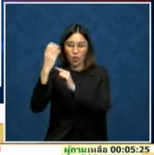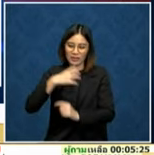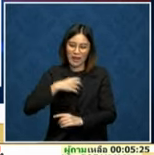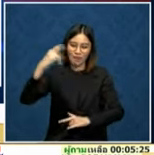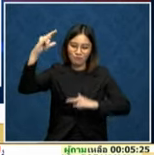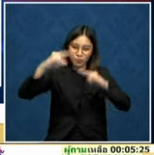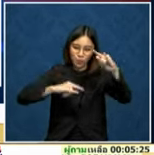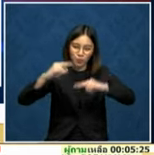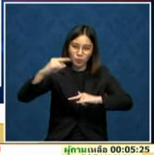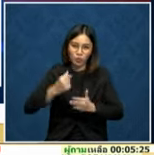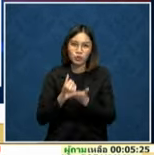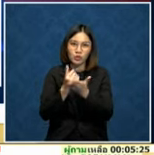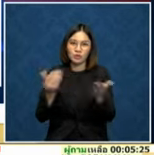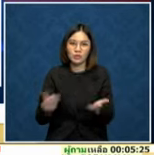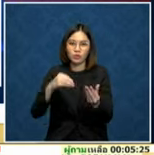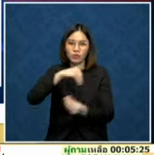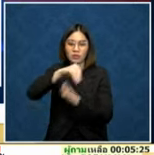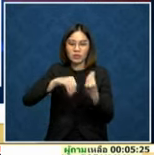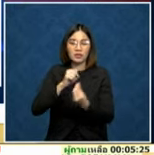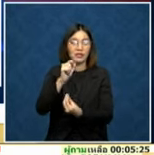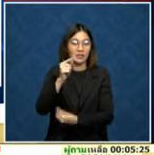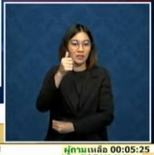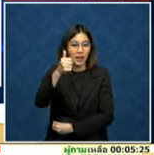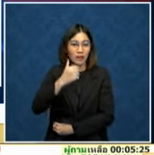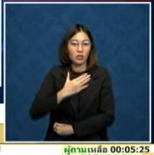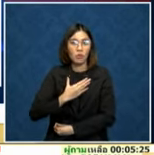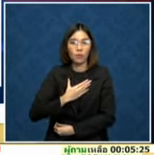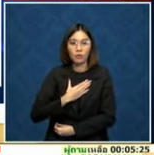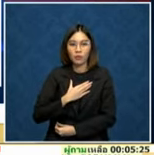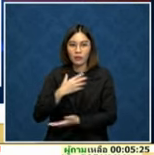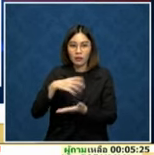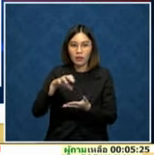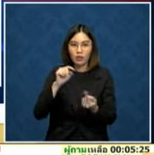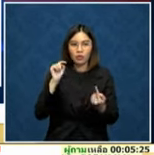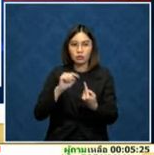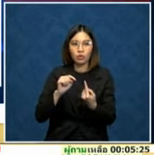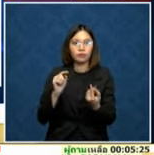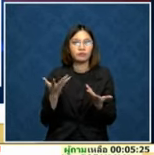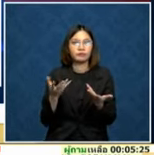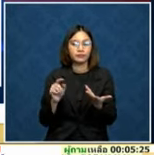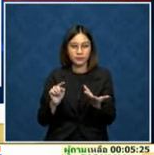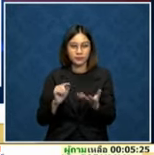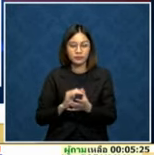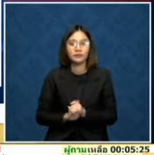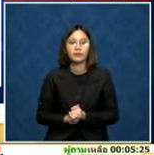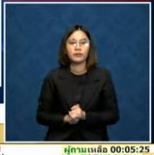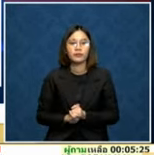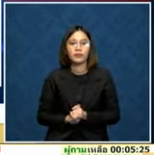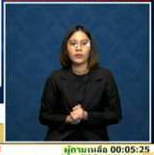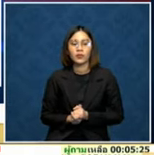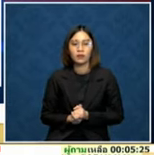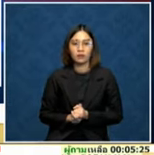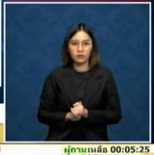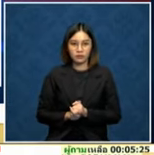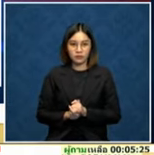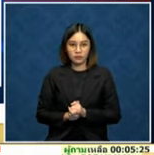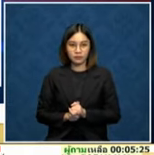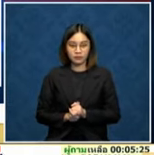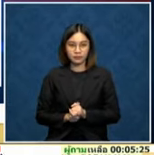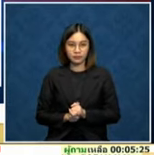ลงๆก